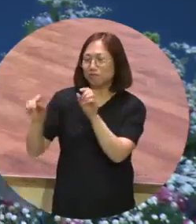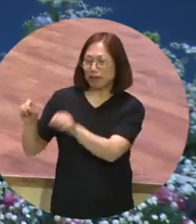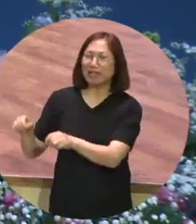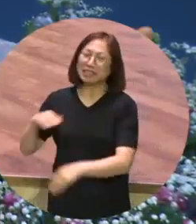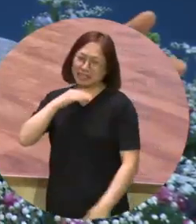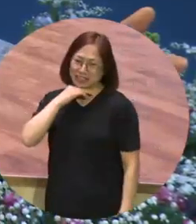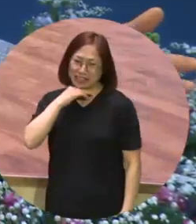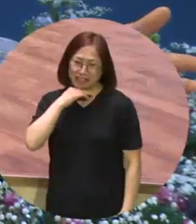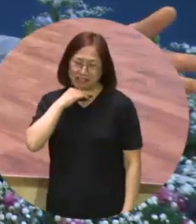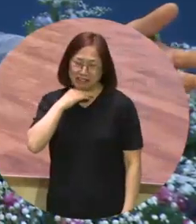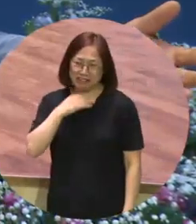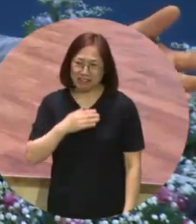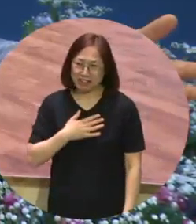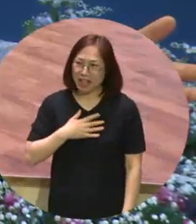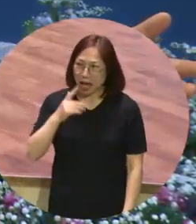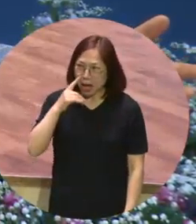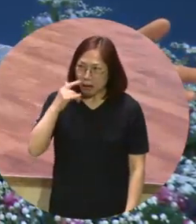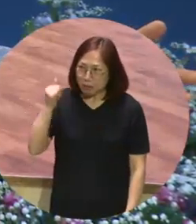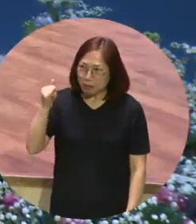아니 못되신 양이 이제 교회에서